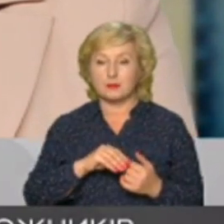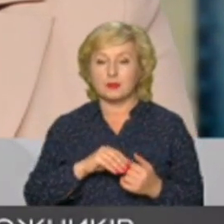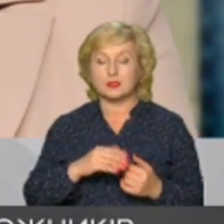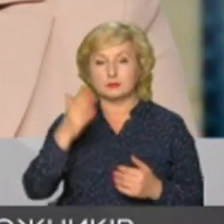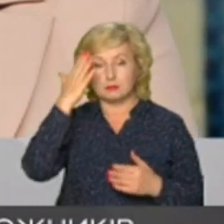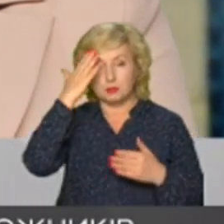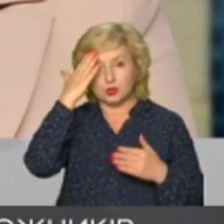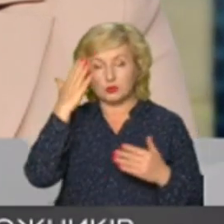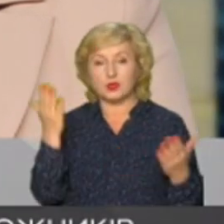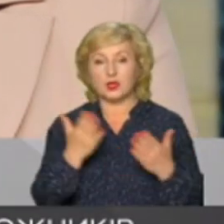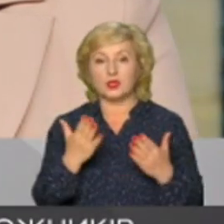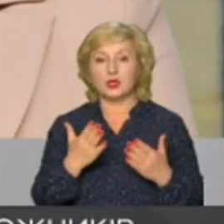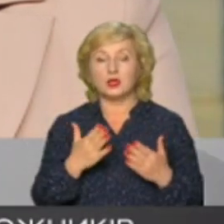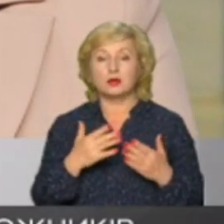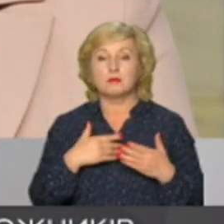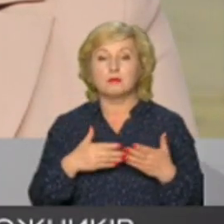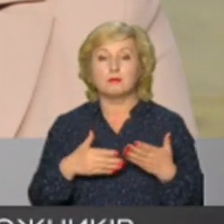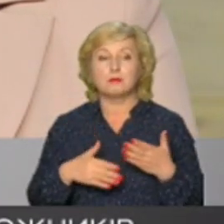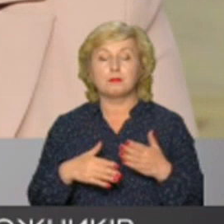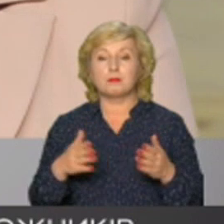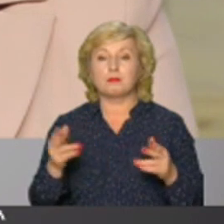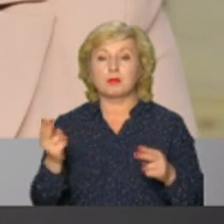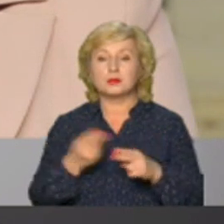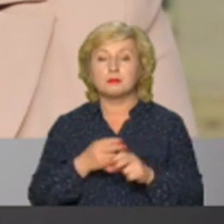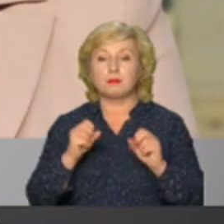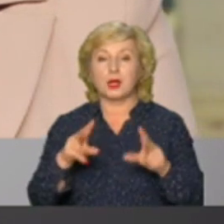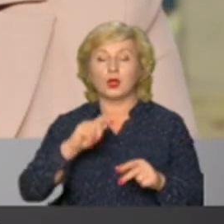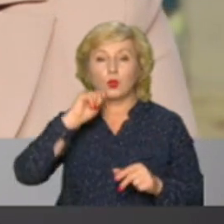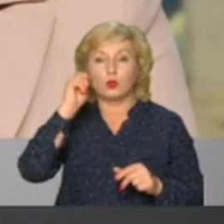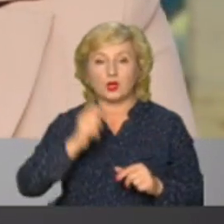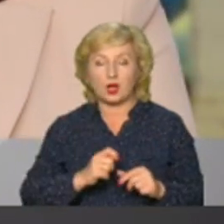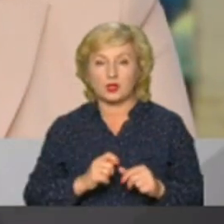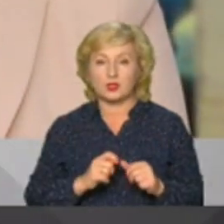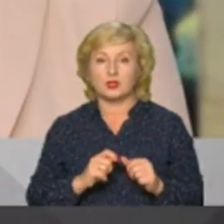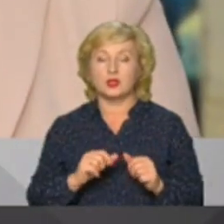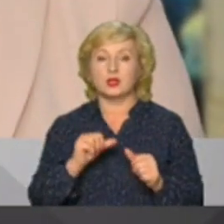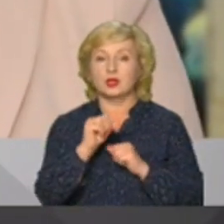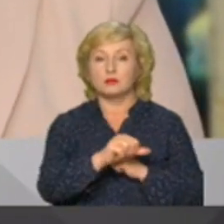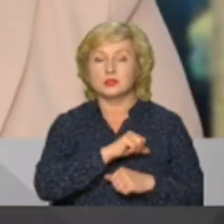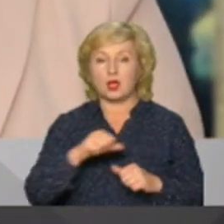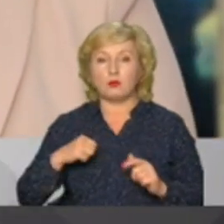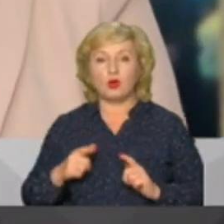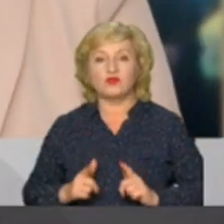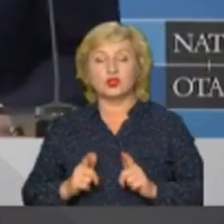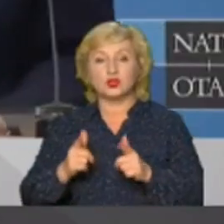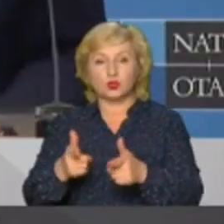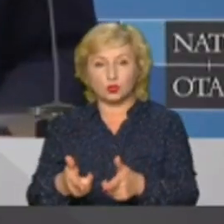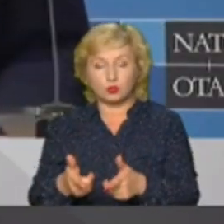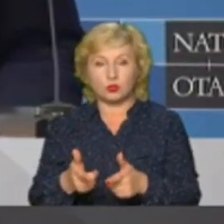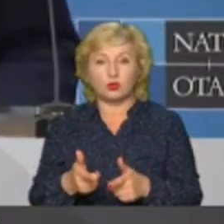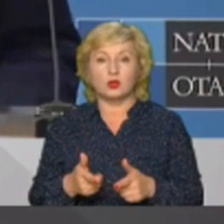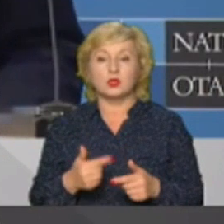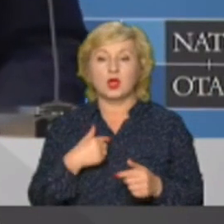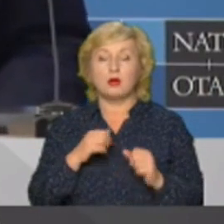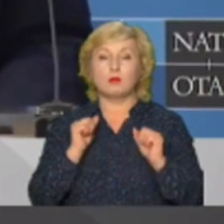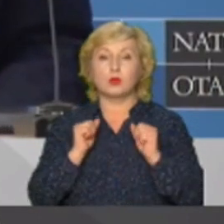способи, які інструменти підвищення безпеки України, крім самого вступу, які я боюсь,